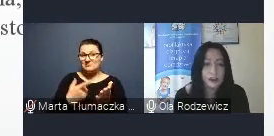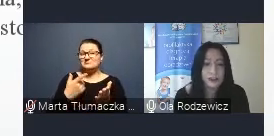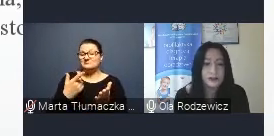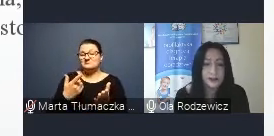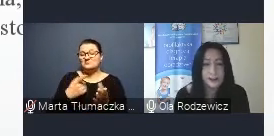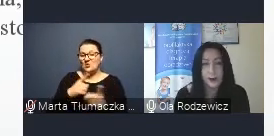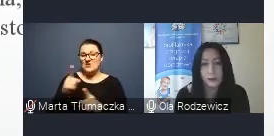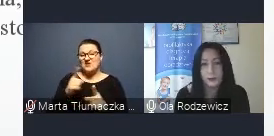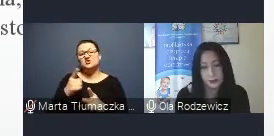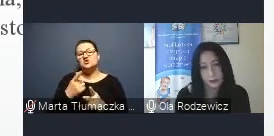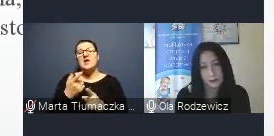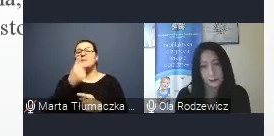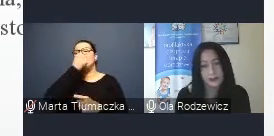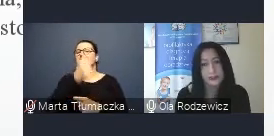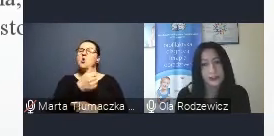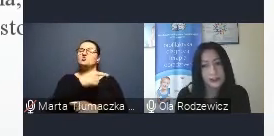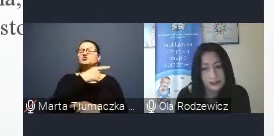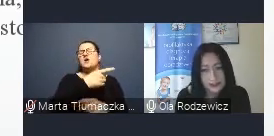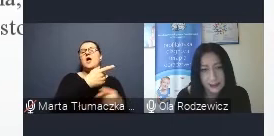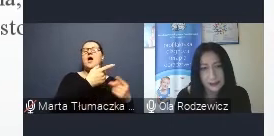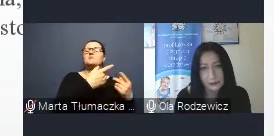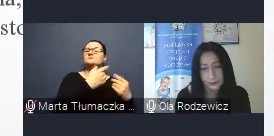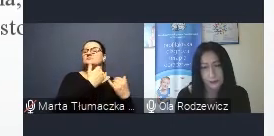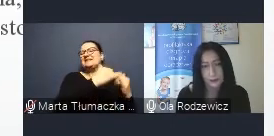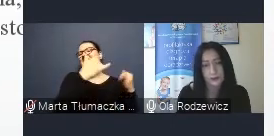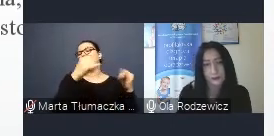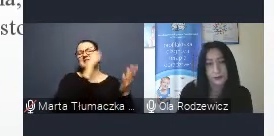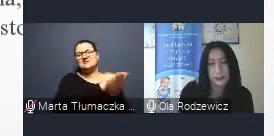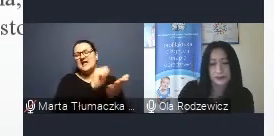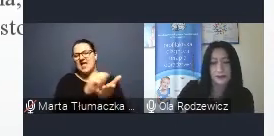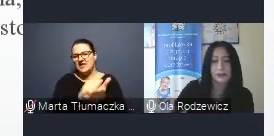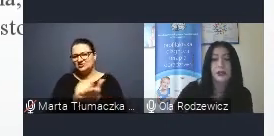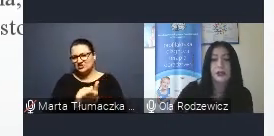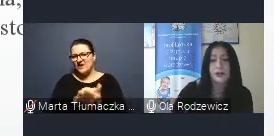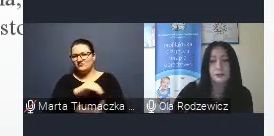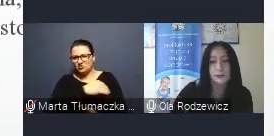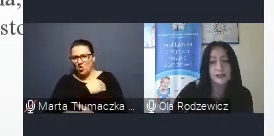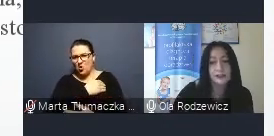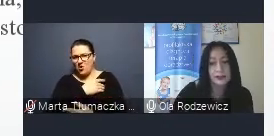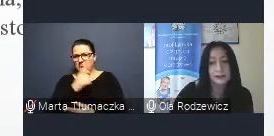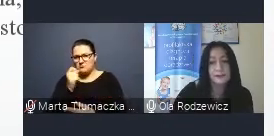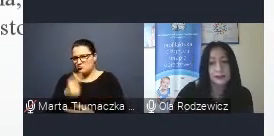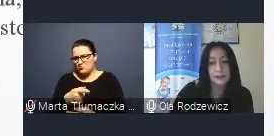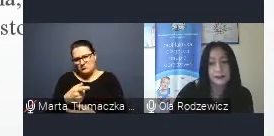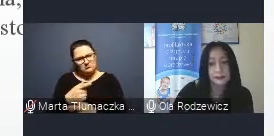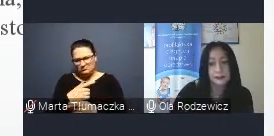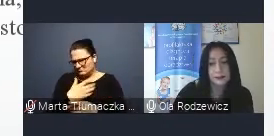nie wyklucza organizowania oprócz tego wszystkich innych zajęć, które można w szkole organizować